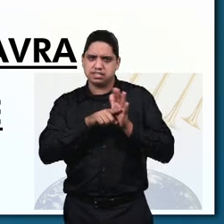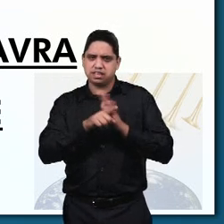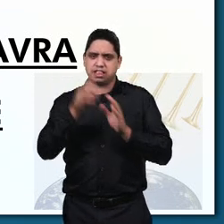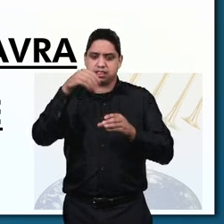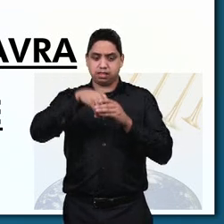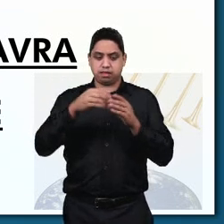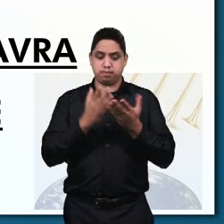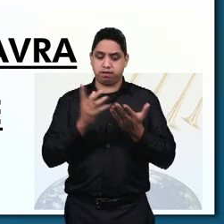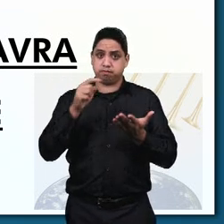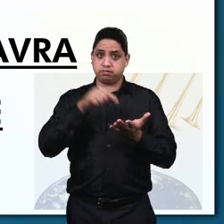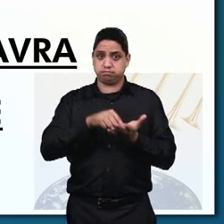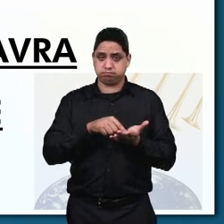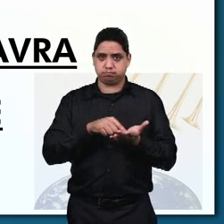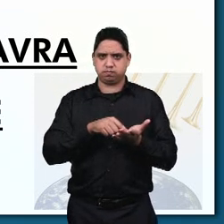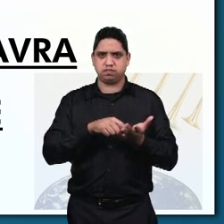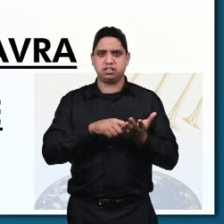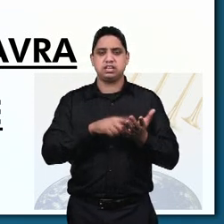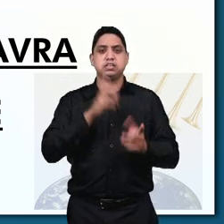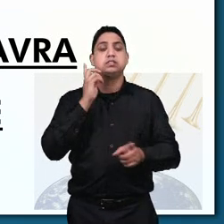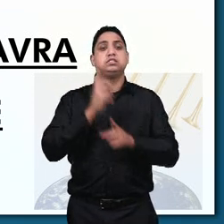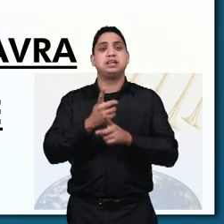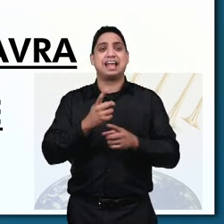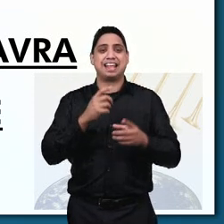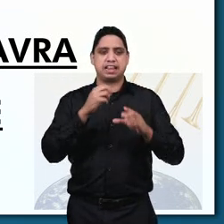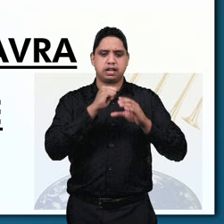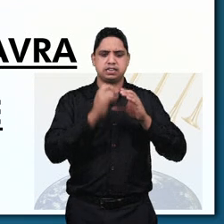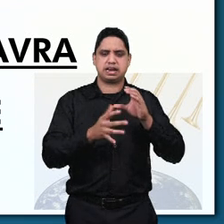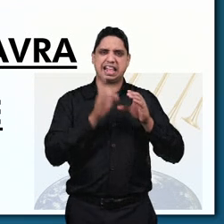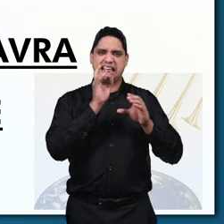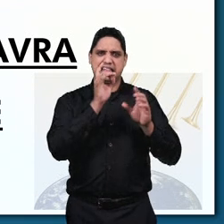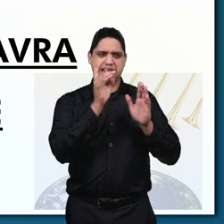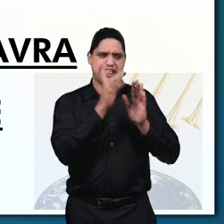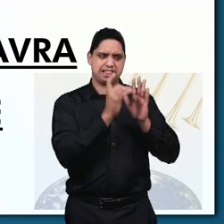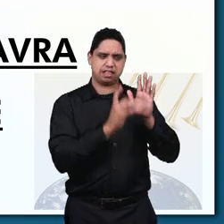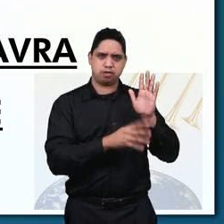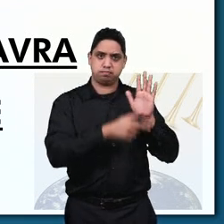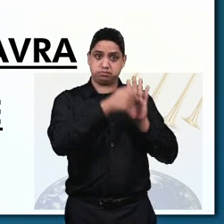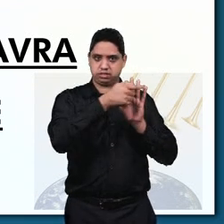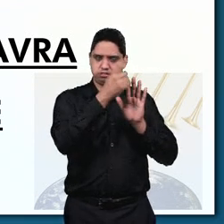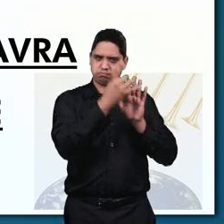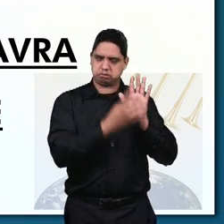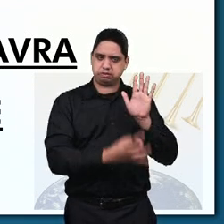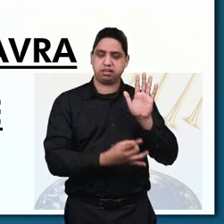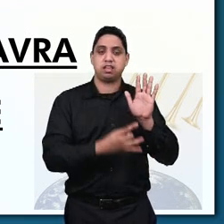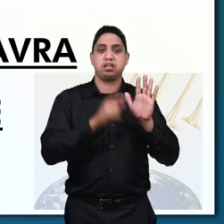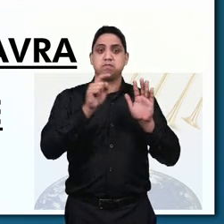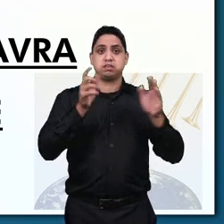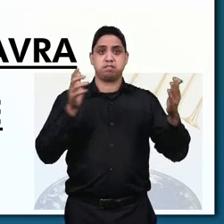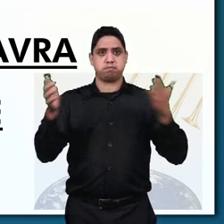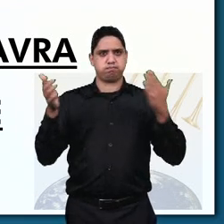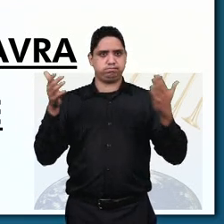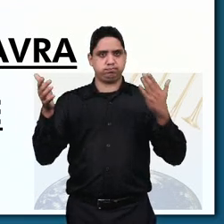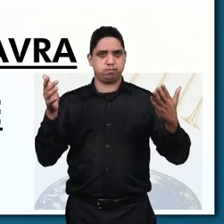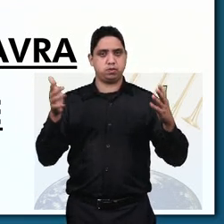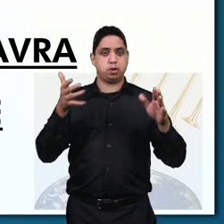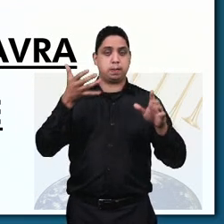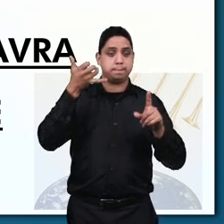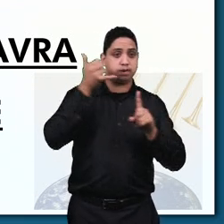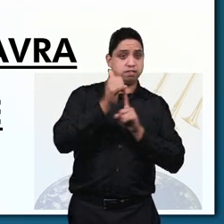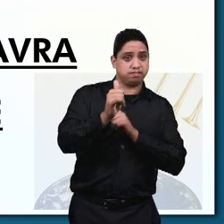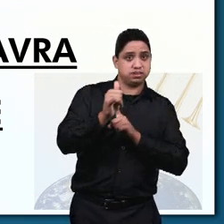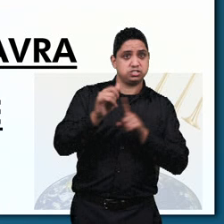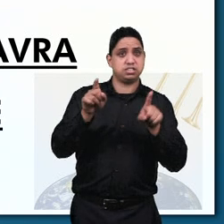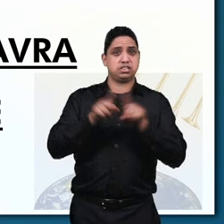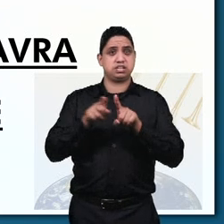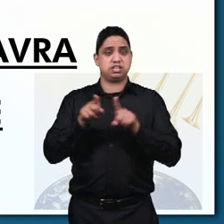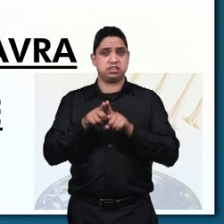chacune de ces caractéristiques de l'œuvre de David et va faire un parallèle prophétique avec l'œuvre du Saint-Esprit